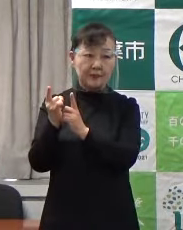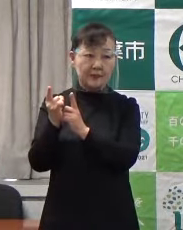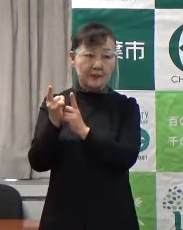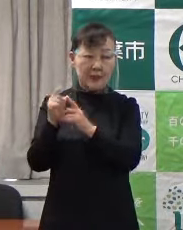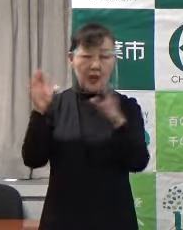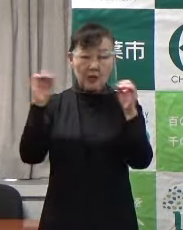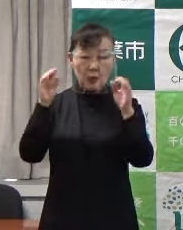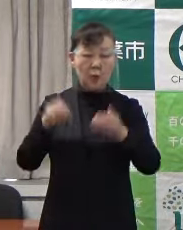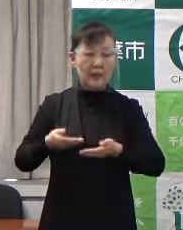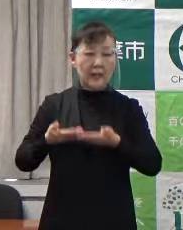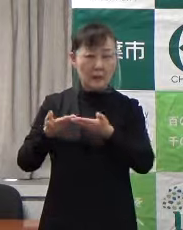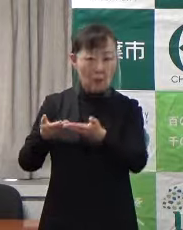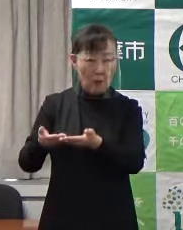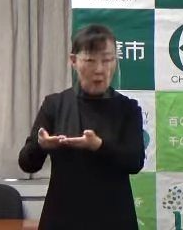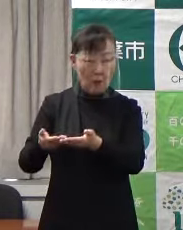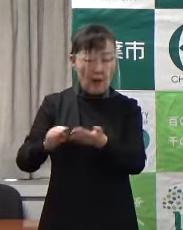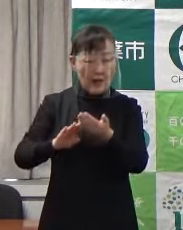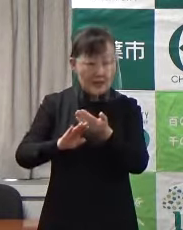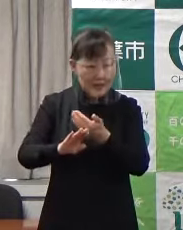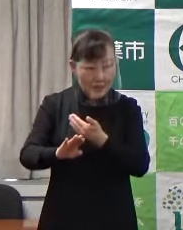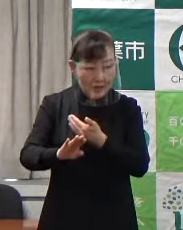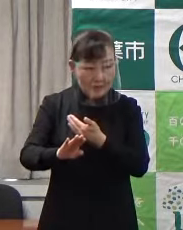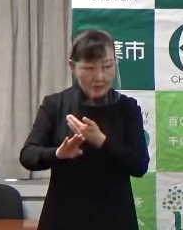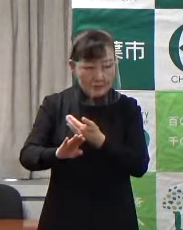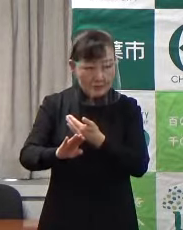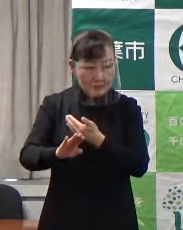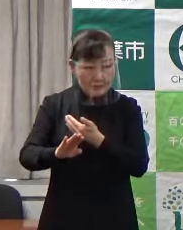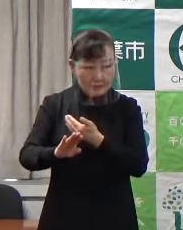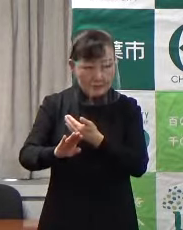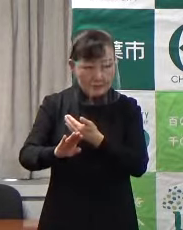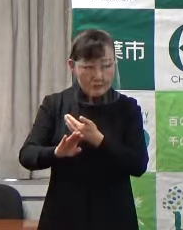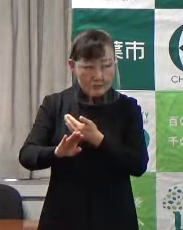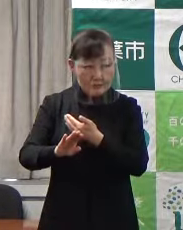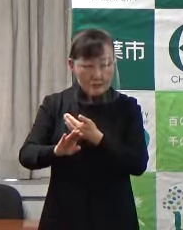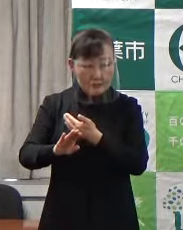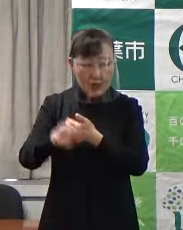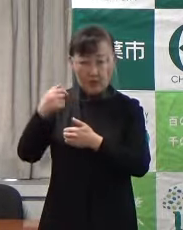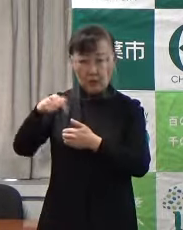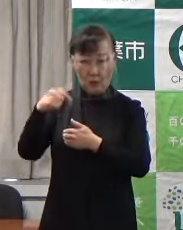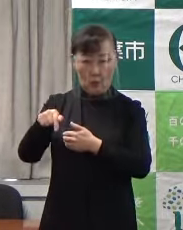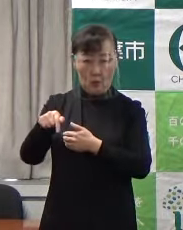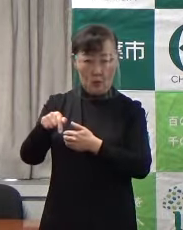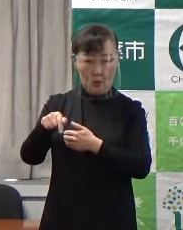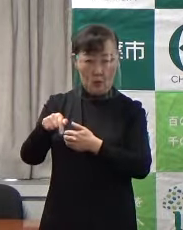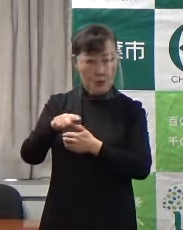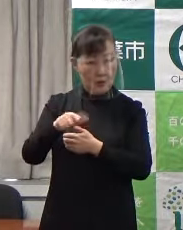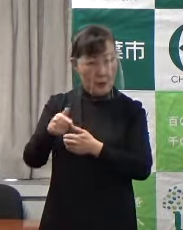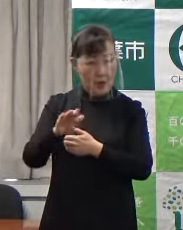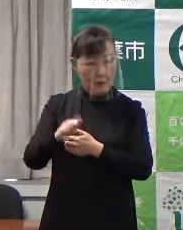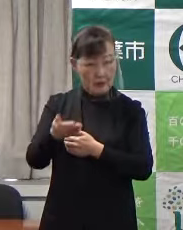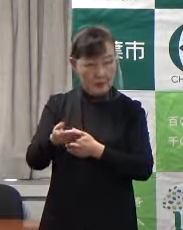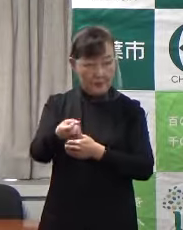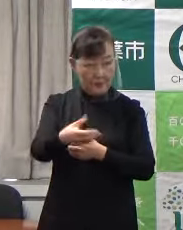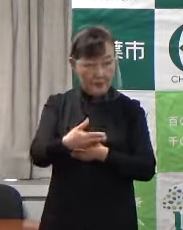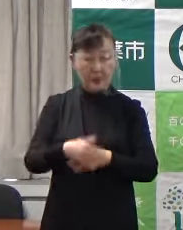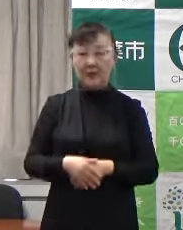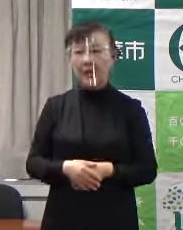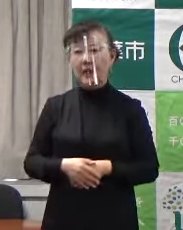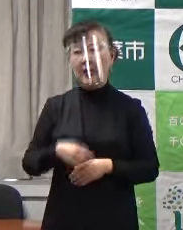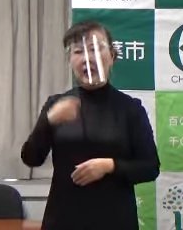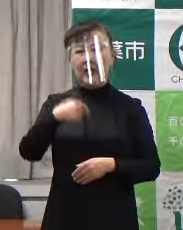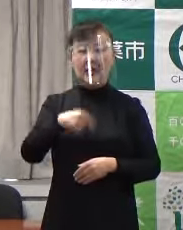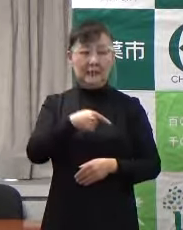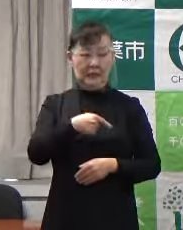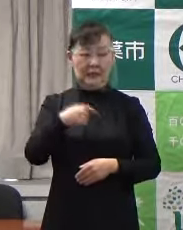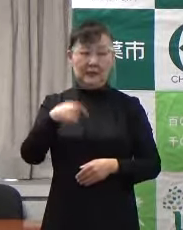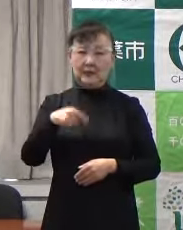まあ、情報提供を行う以外に何かこう指導するとかっていうのは 指導までする権限は、ね、